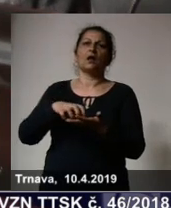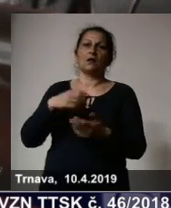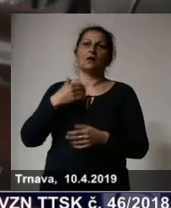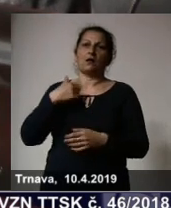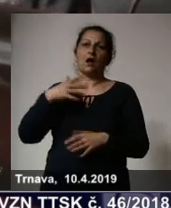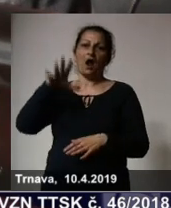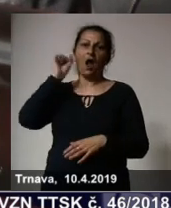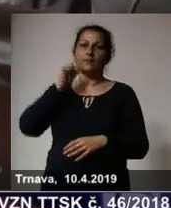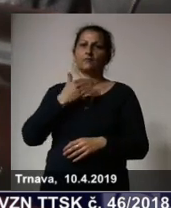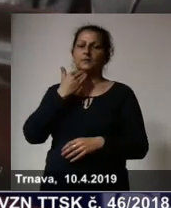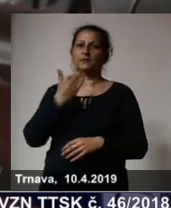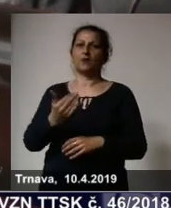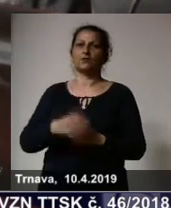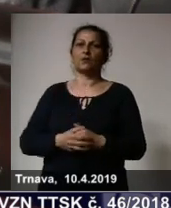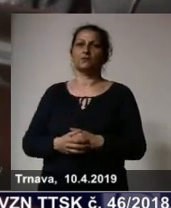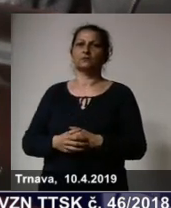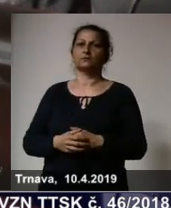Ďakujem.